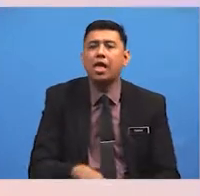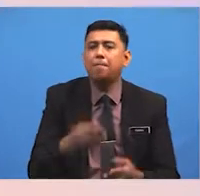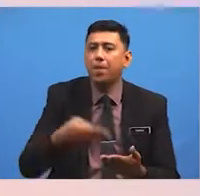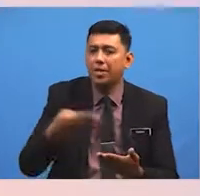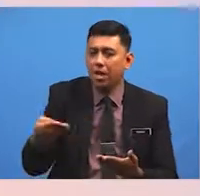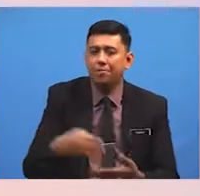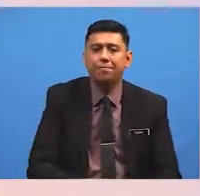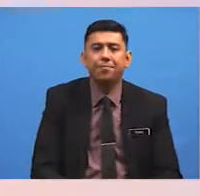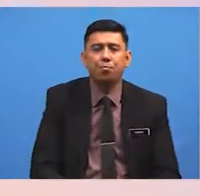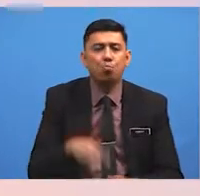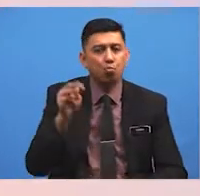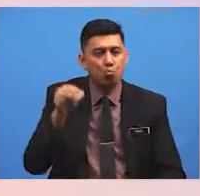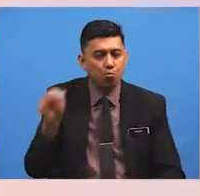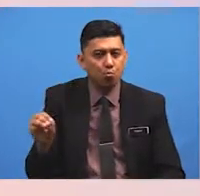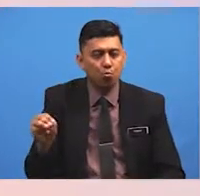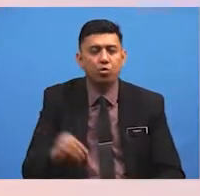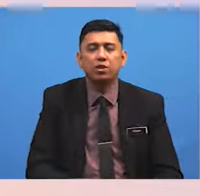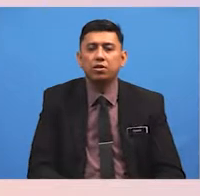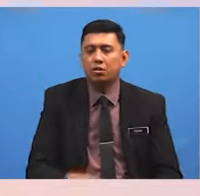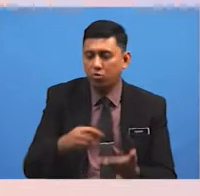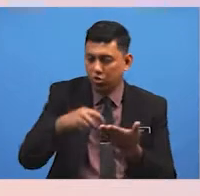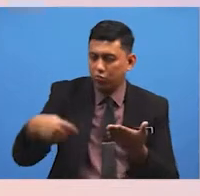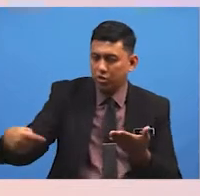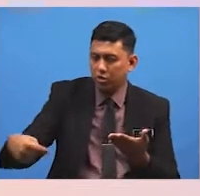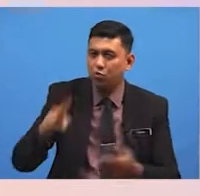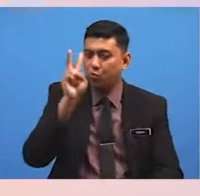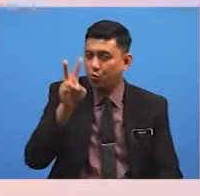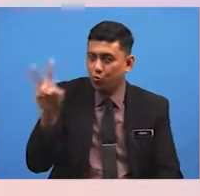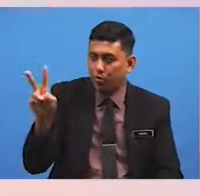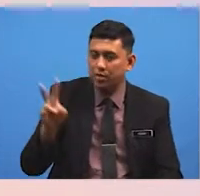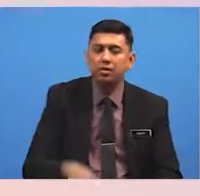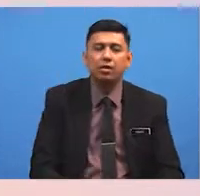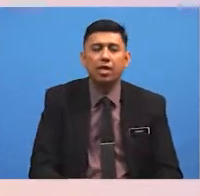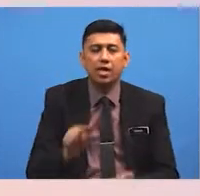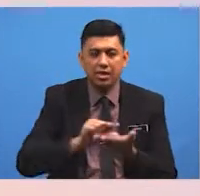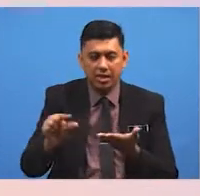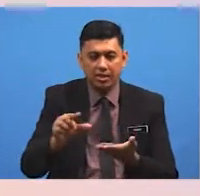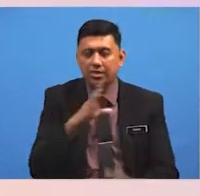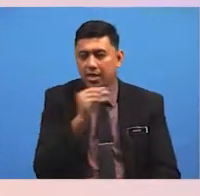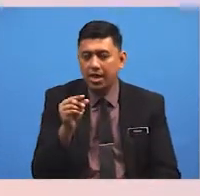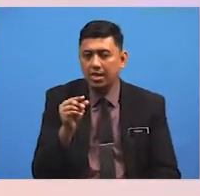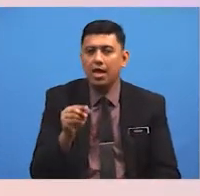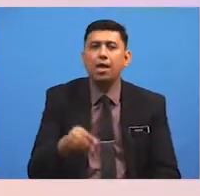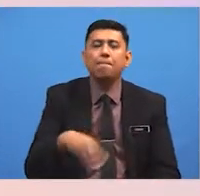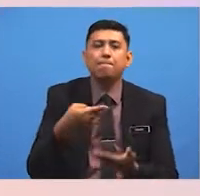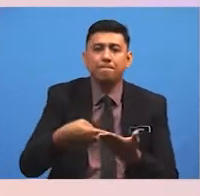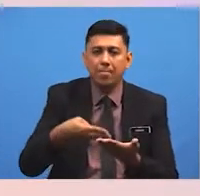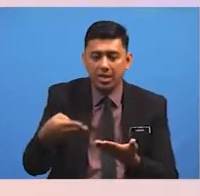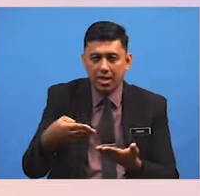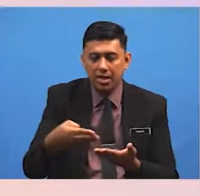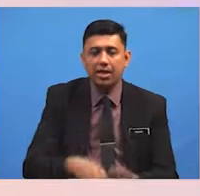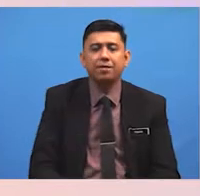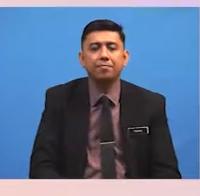bayaran jadi murid-murid penuh Tuliskan ke-22 butiran gaji dan kada bayaran seperti yang